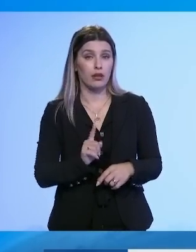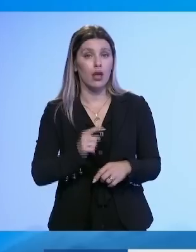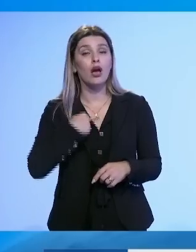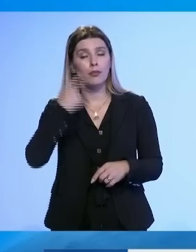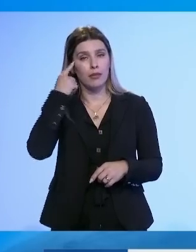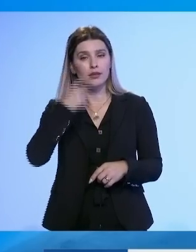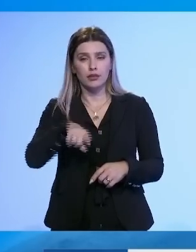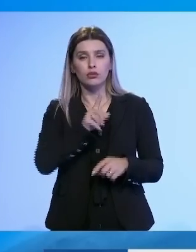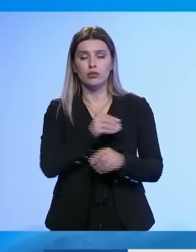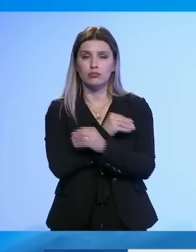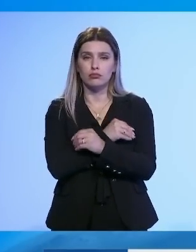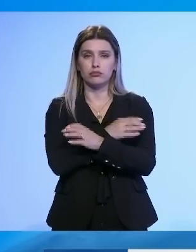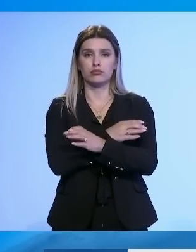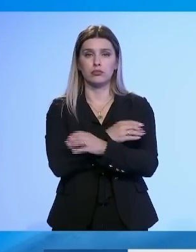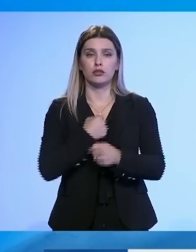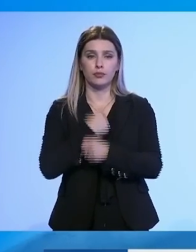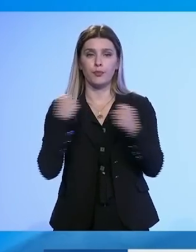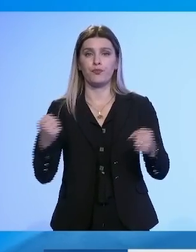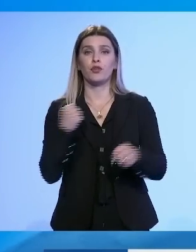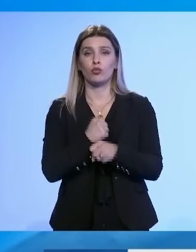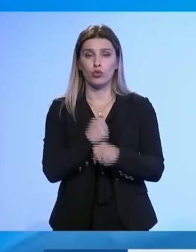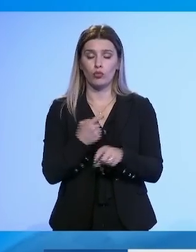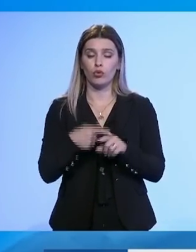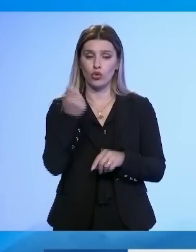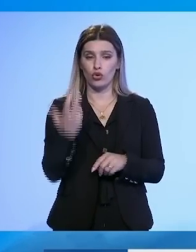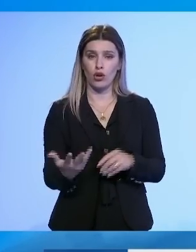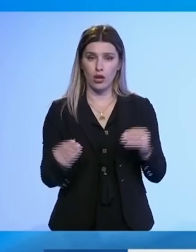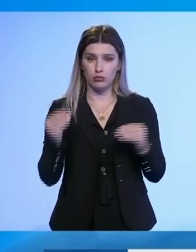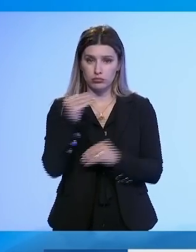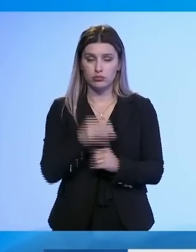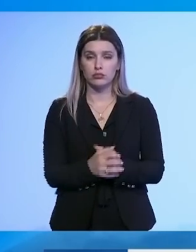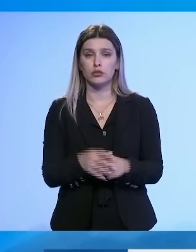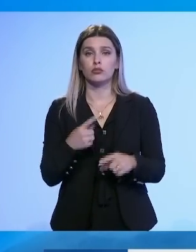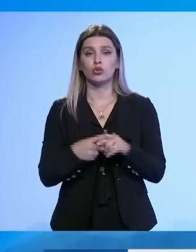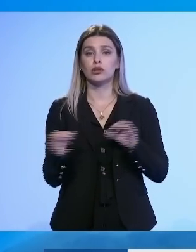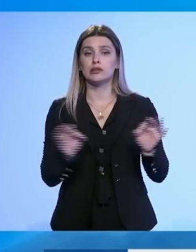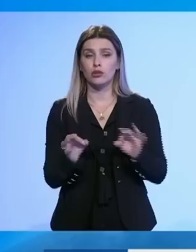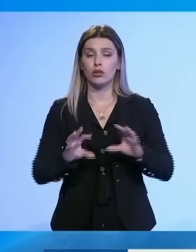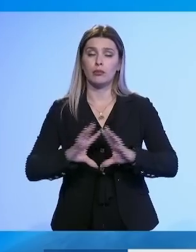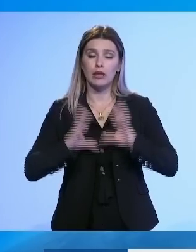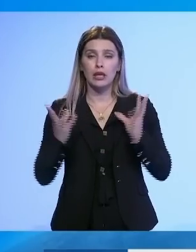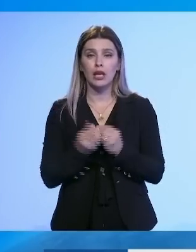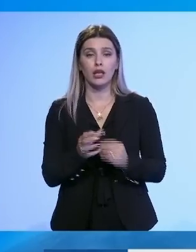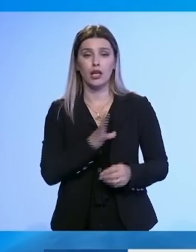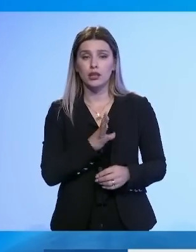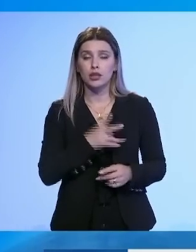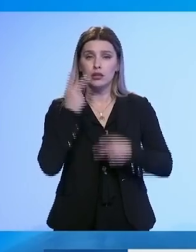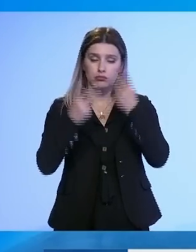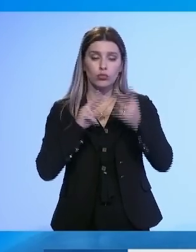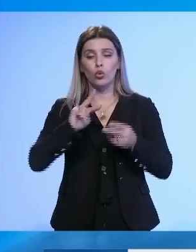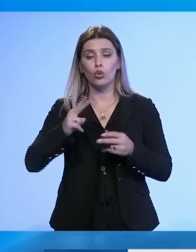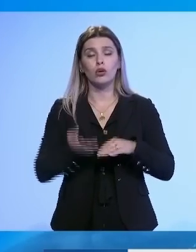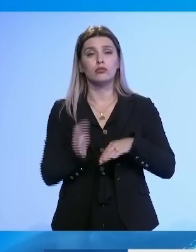e kapaciteteve, ngritja e pagave, sigurimi, rrezikshmëria, shtesa